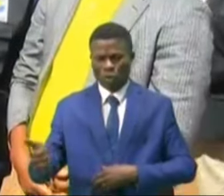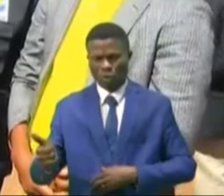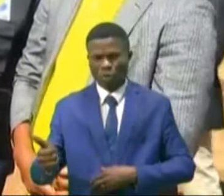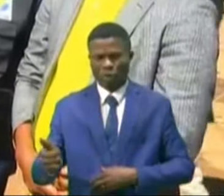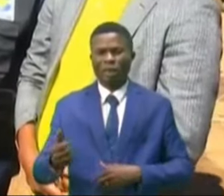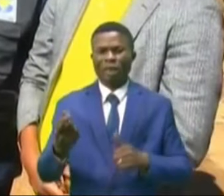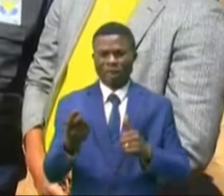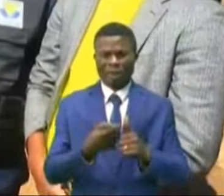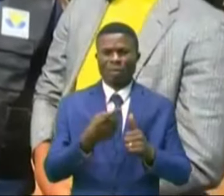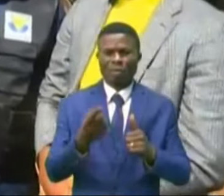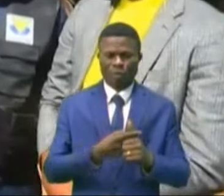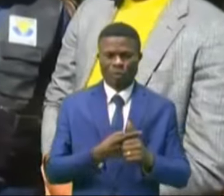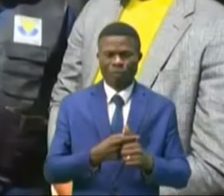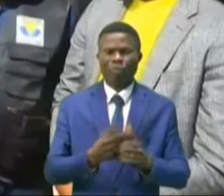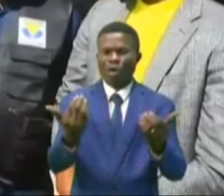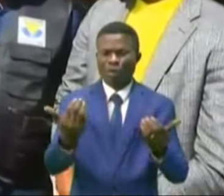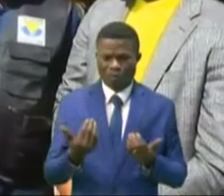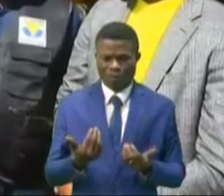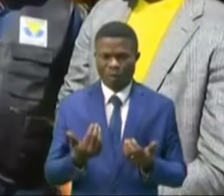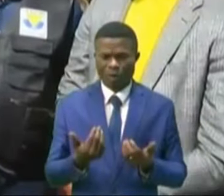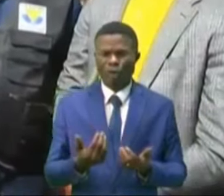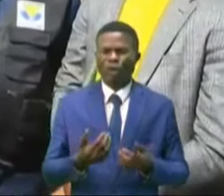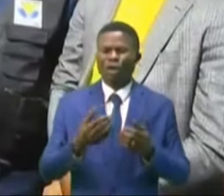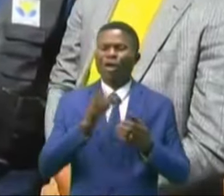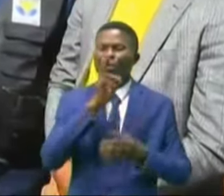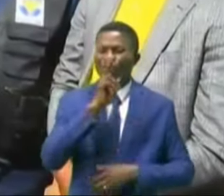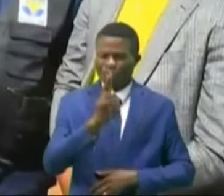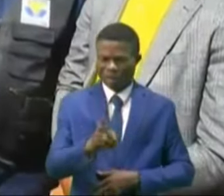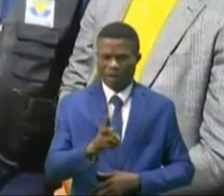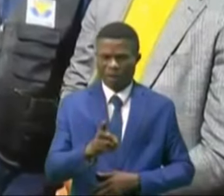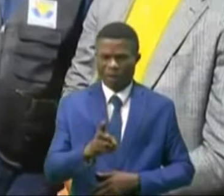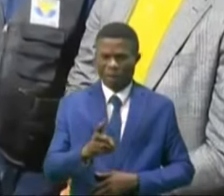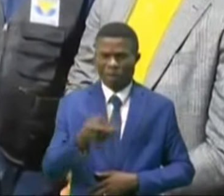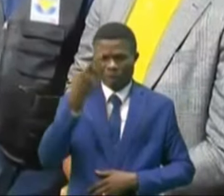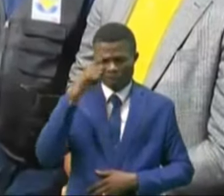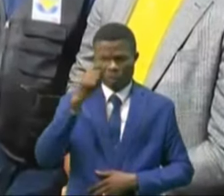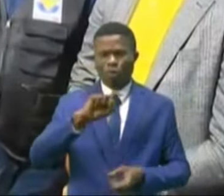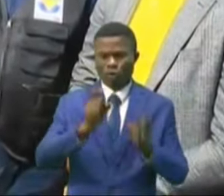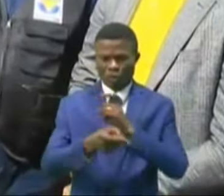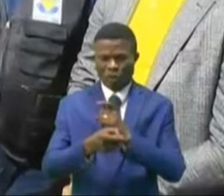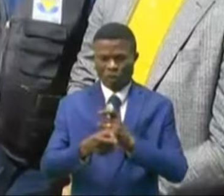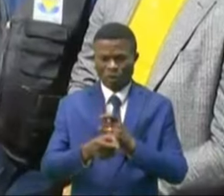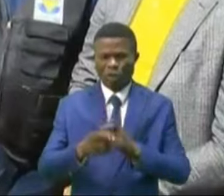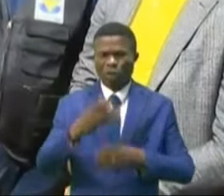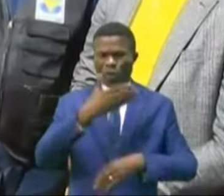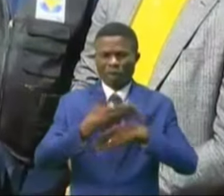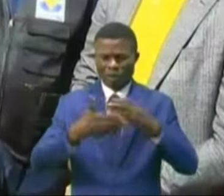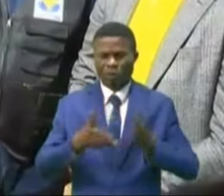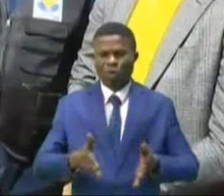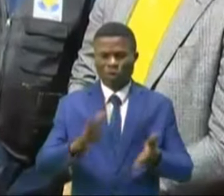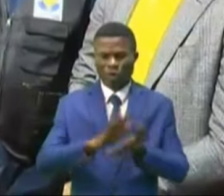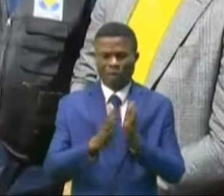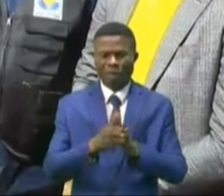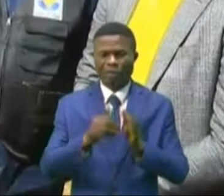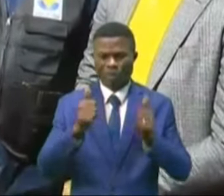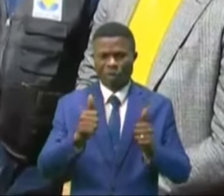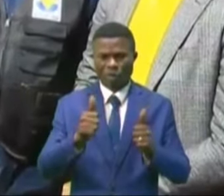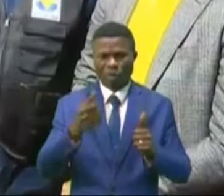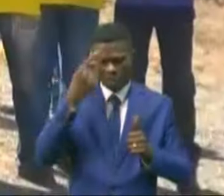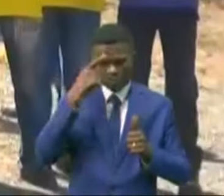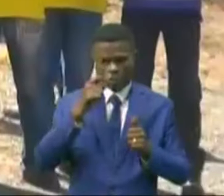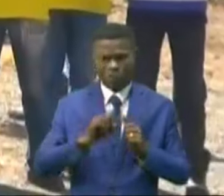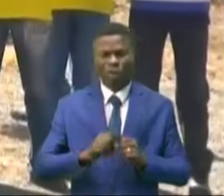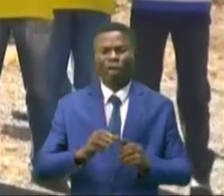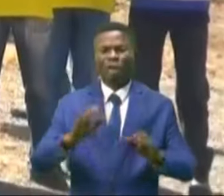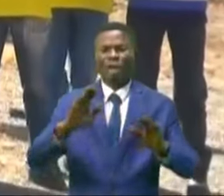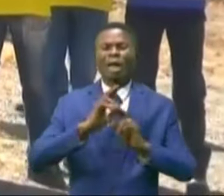s'agit d'une volonté ferme pour améliorer les infrastructures, afin de répondre à la